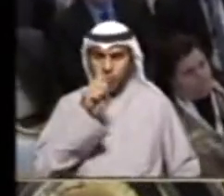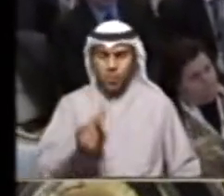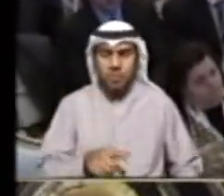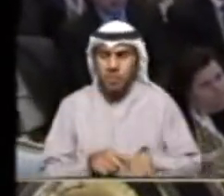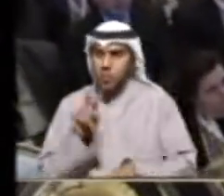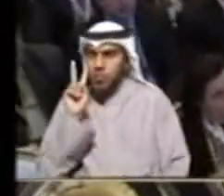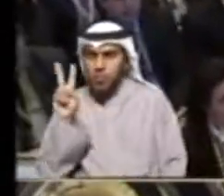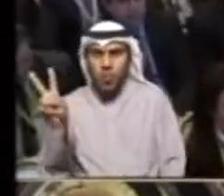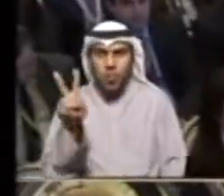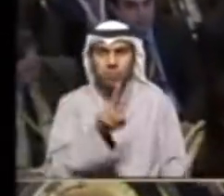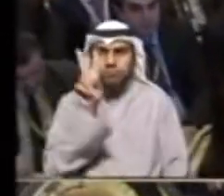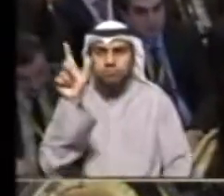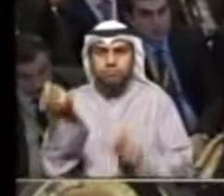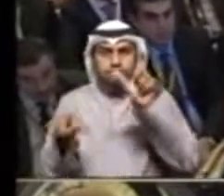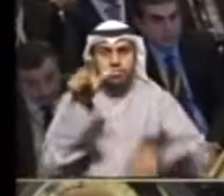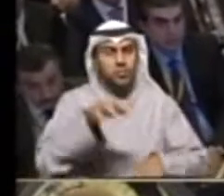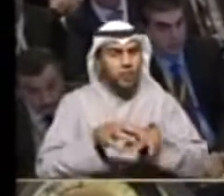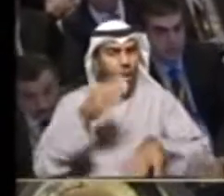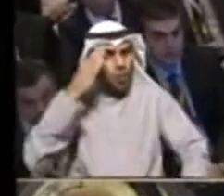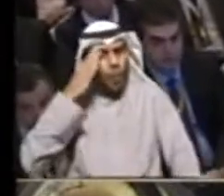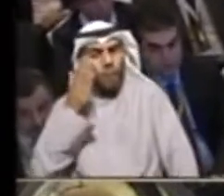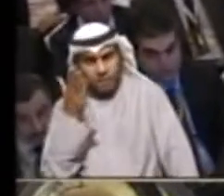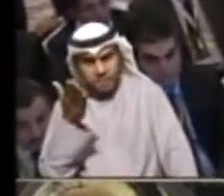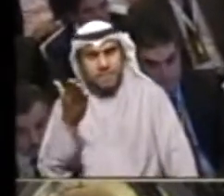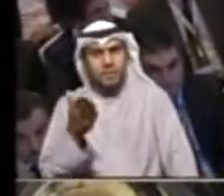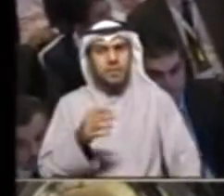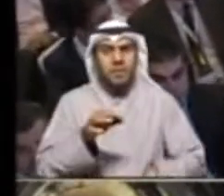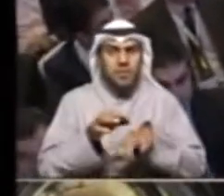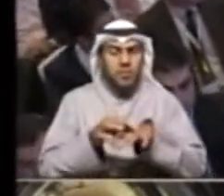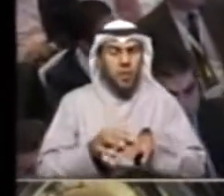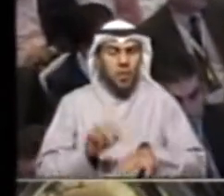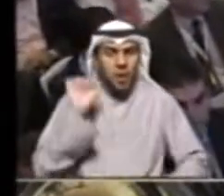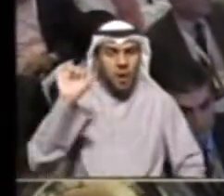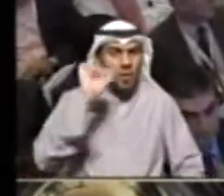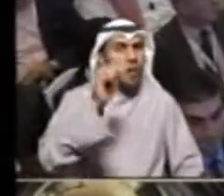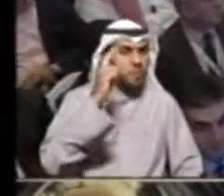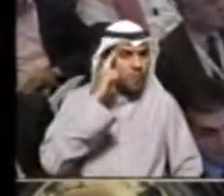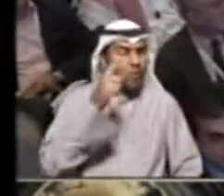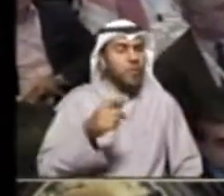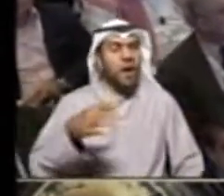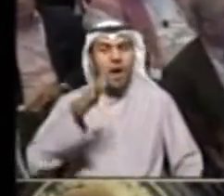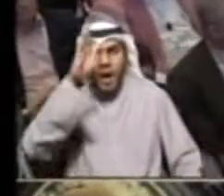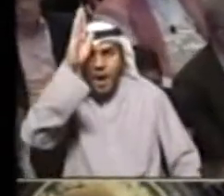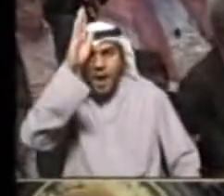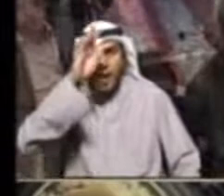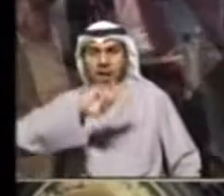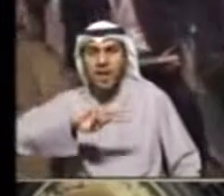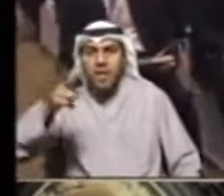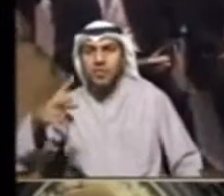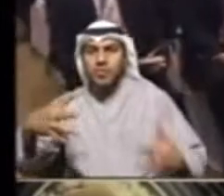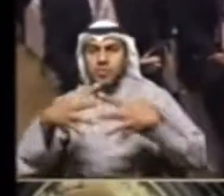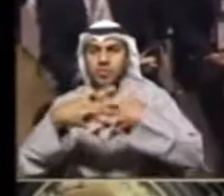المشاركة، فإلى جانب أصحاب الخبرة والاختصاص من القيادات الإدارية والفنية في العراق والمؤسسات